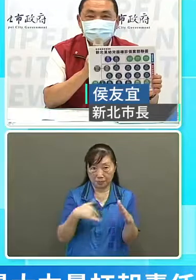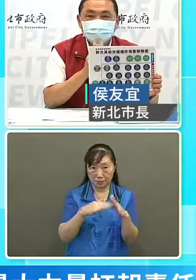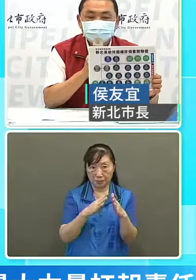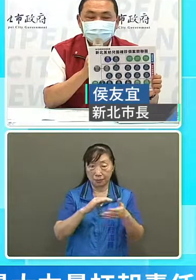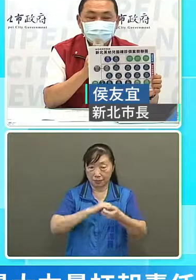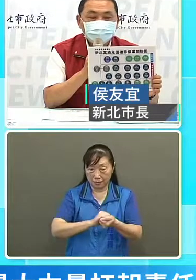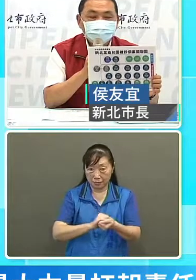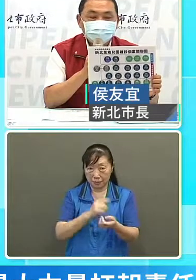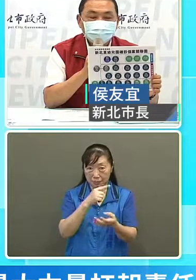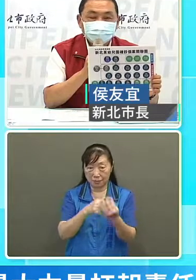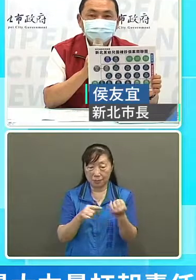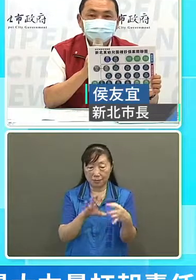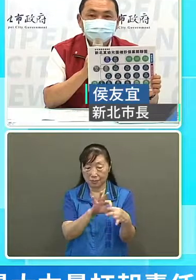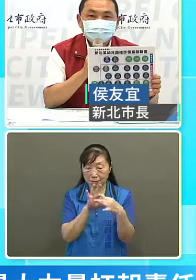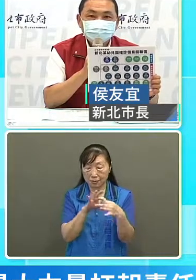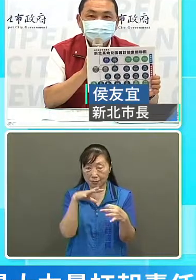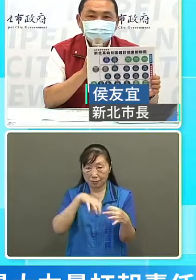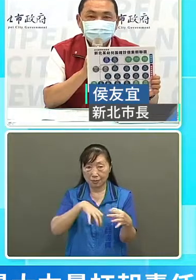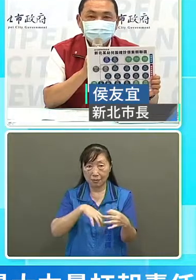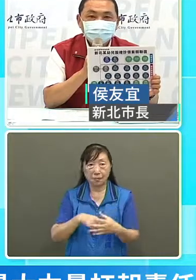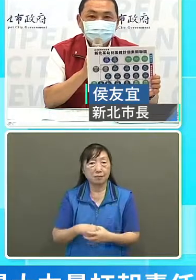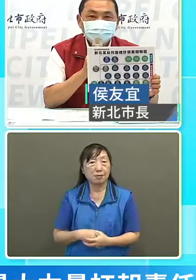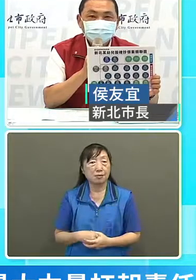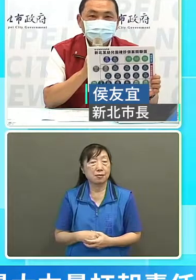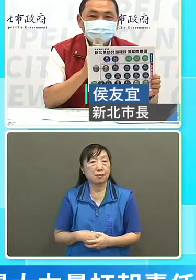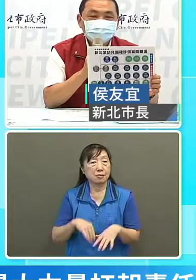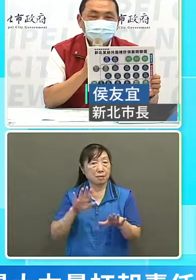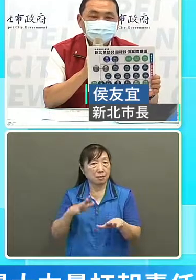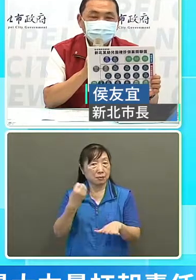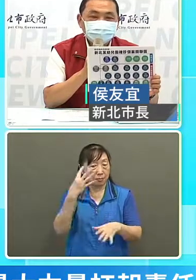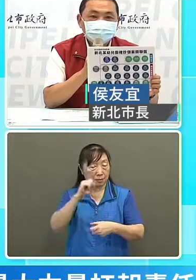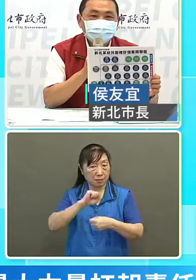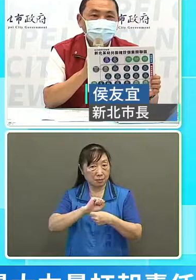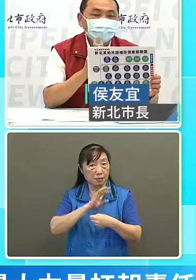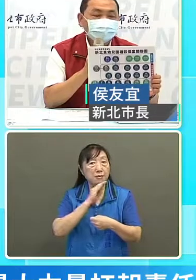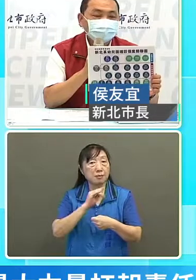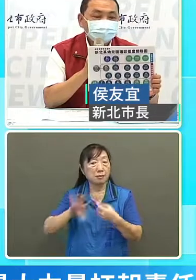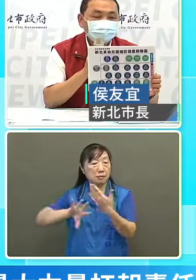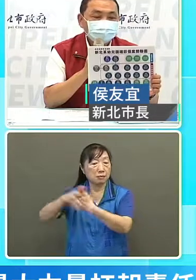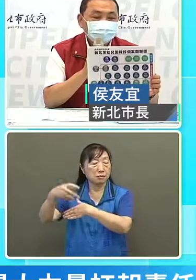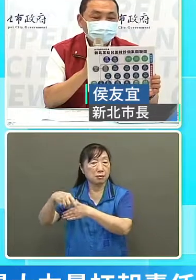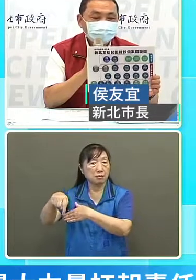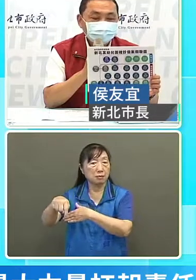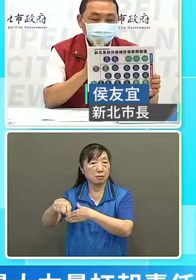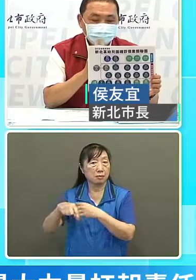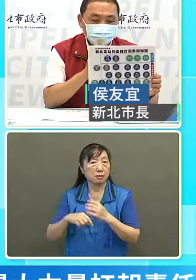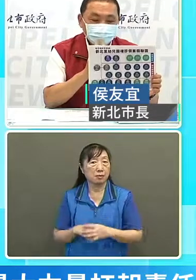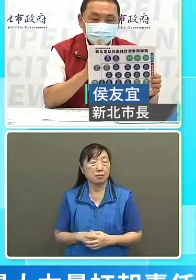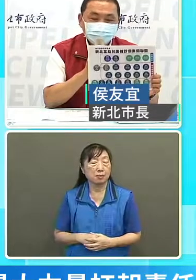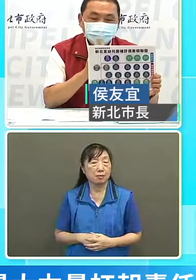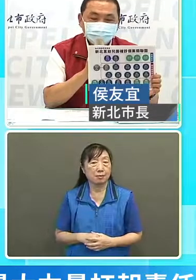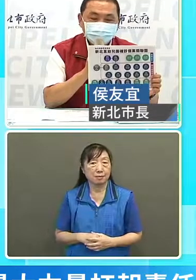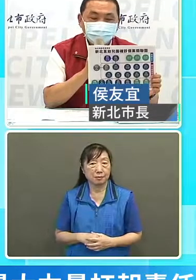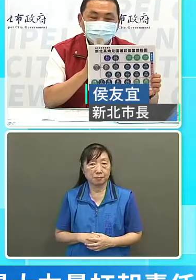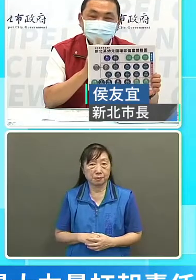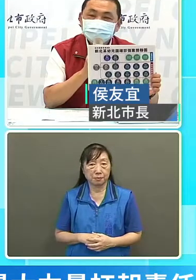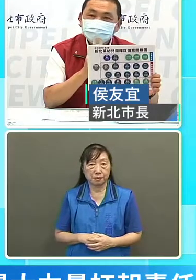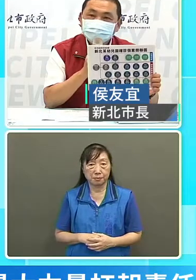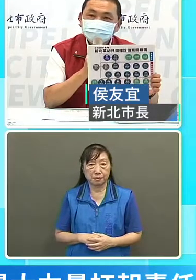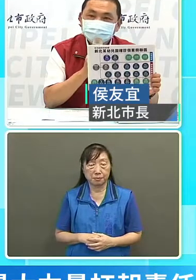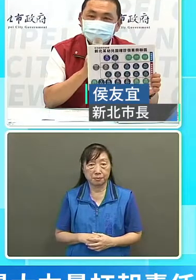诊个案的关联里面，今天又增加了一个境外，所以